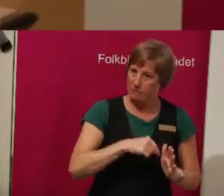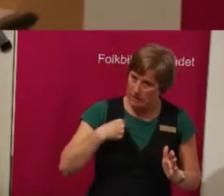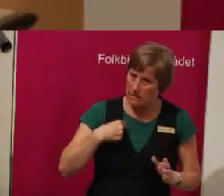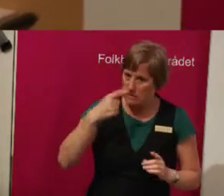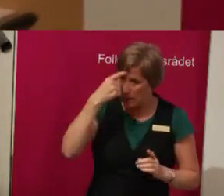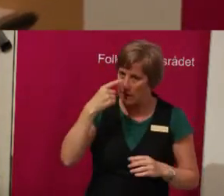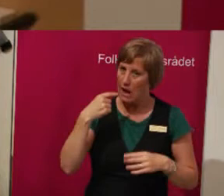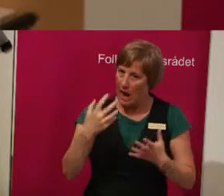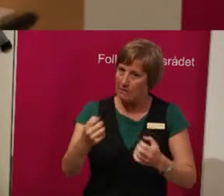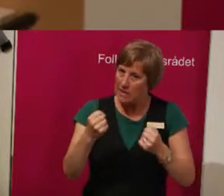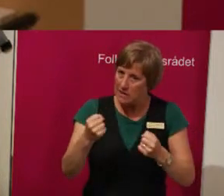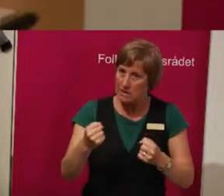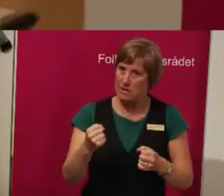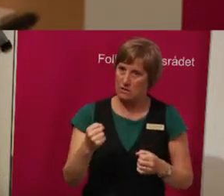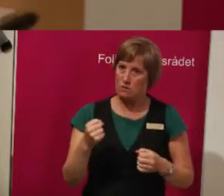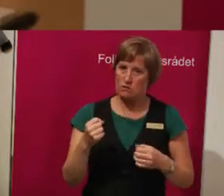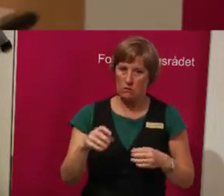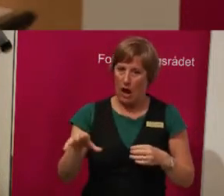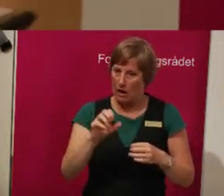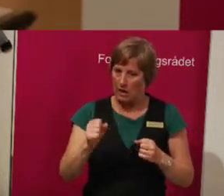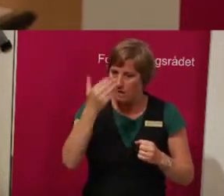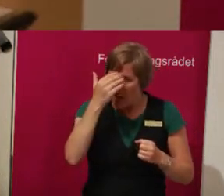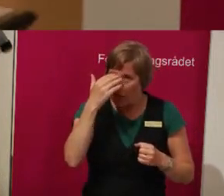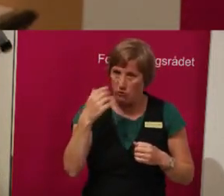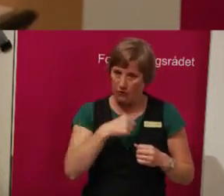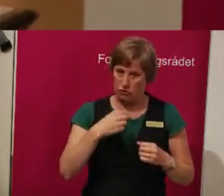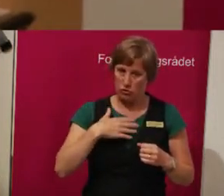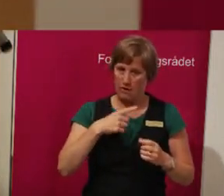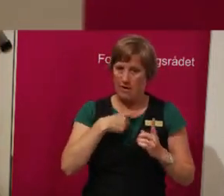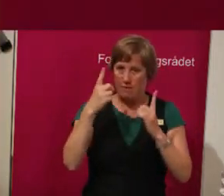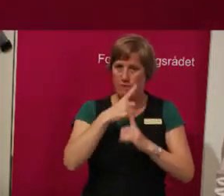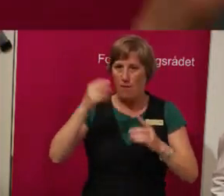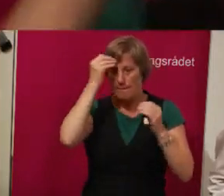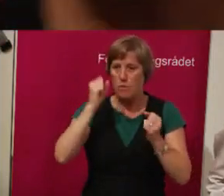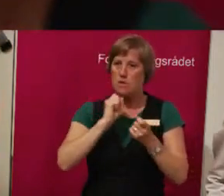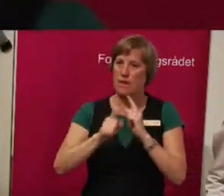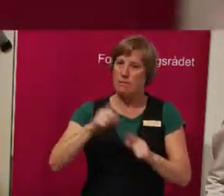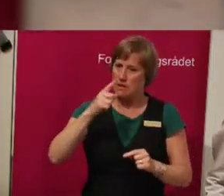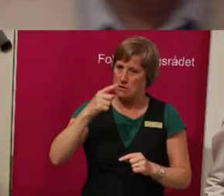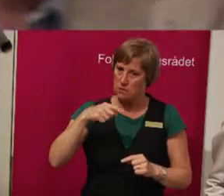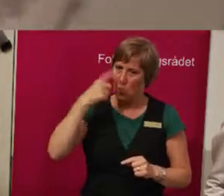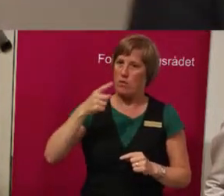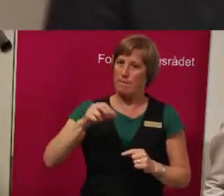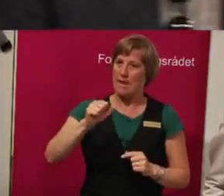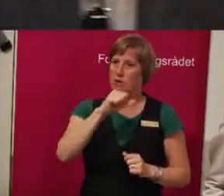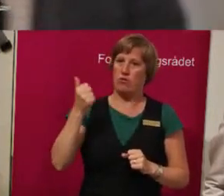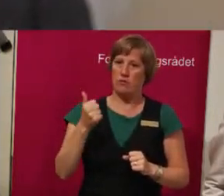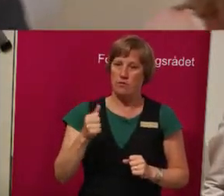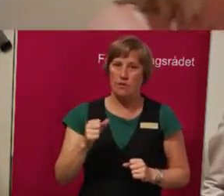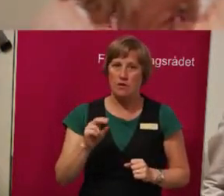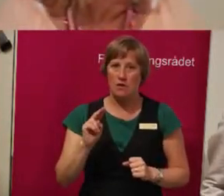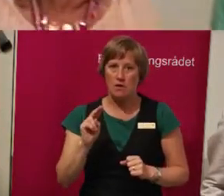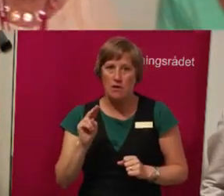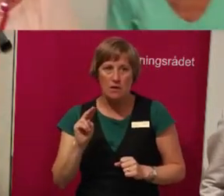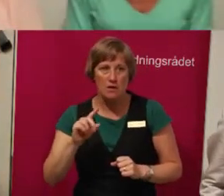optimistiska och det tycker jag att folkbildning ska vara. Nu får du säga något och sen så Britten får slutordet, för sen måste